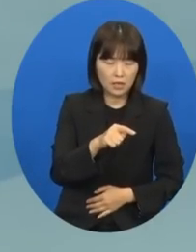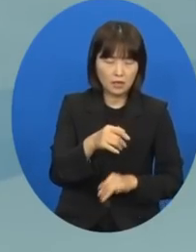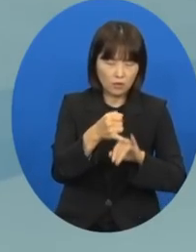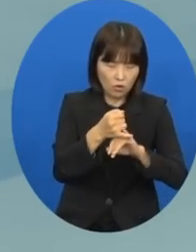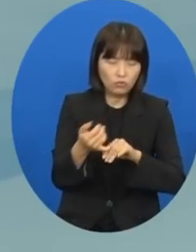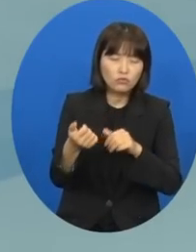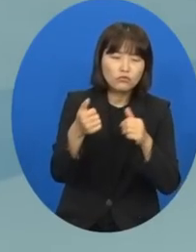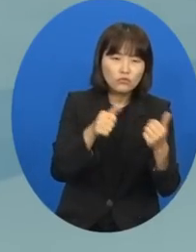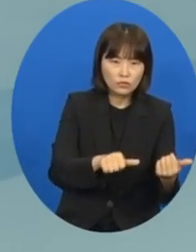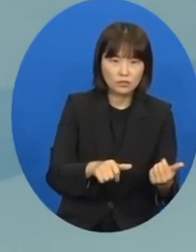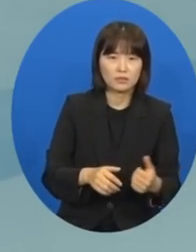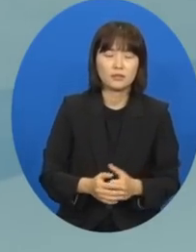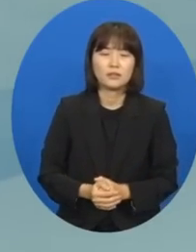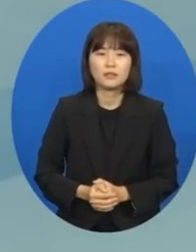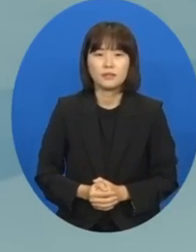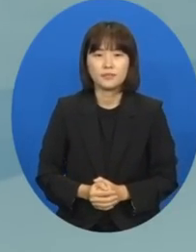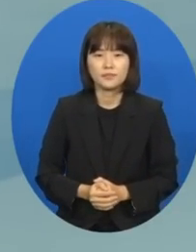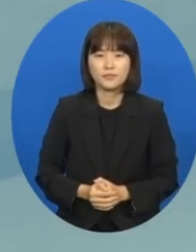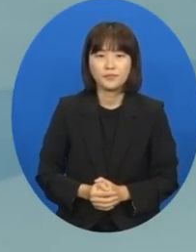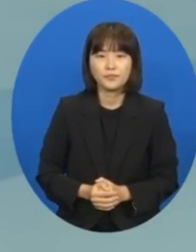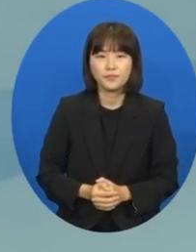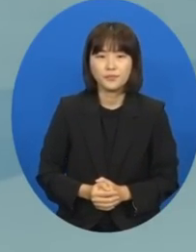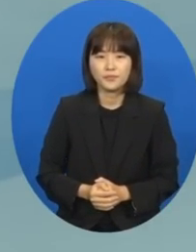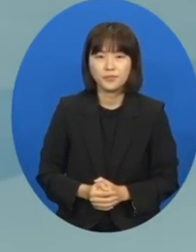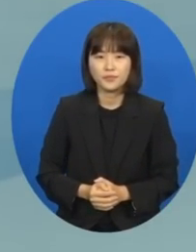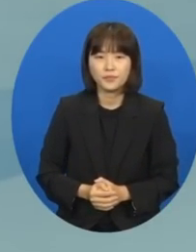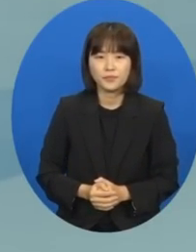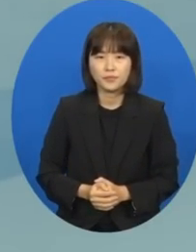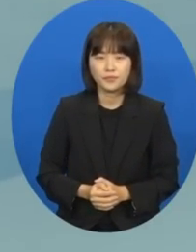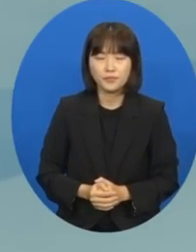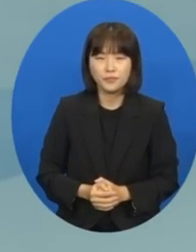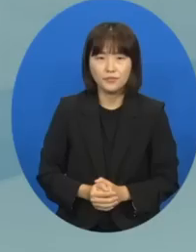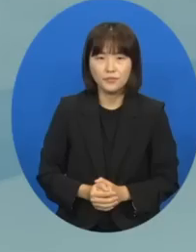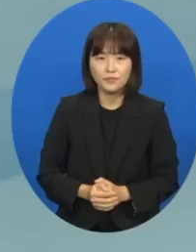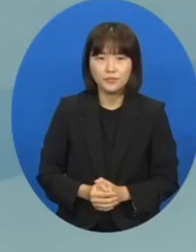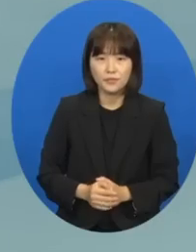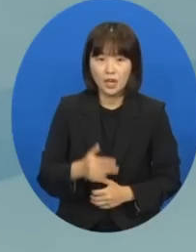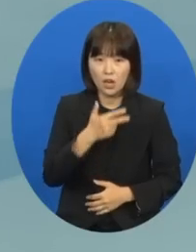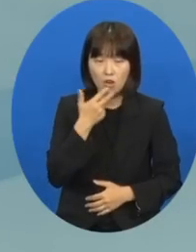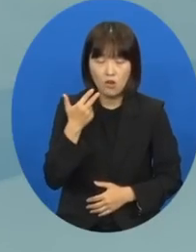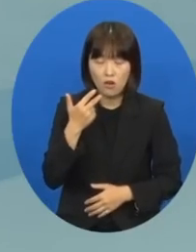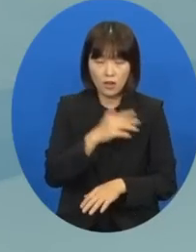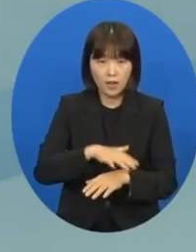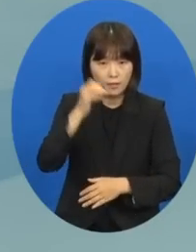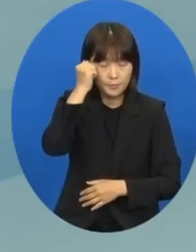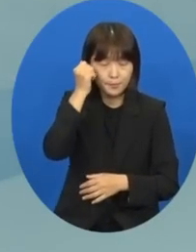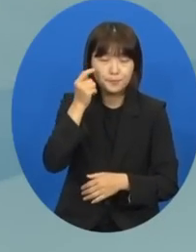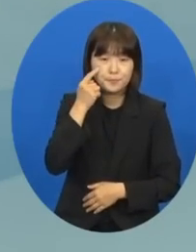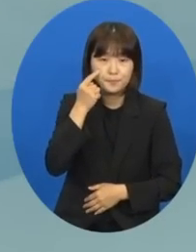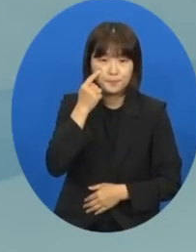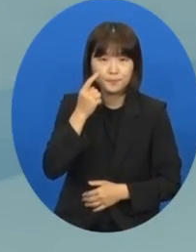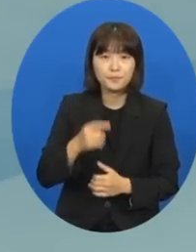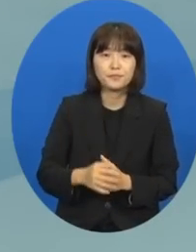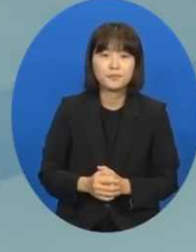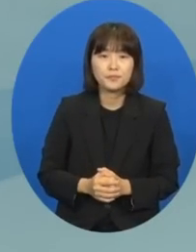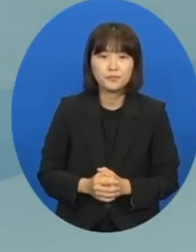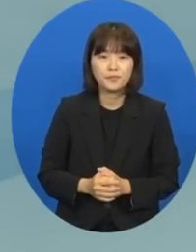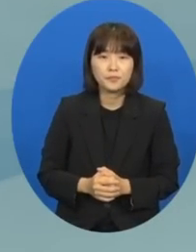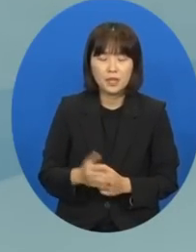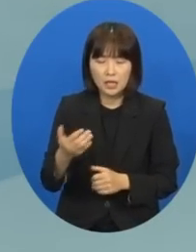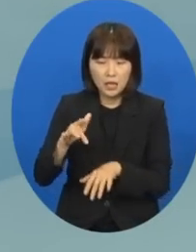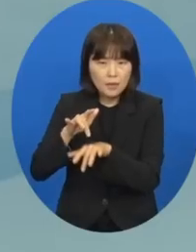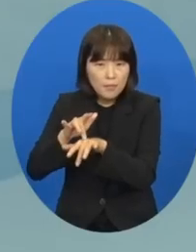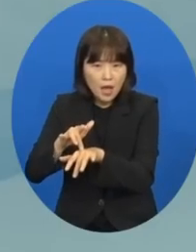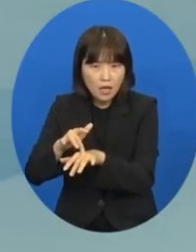말씀이에요. 자, 영어로는 You will certainly die입니다. 자, 잘 기억해 보세요. 저 단어에 이게 하나님의 말씀이에요. 자, 근데 마귀는 어떻게